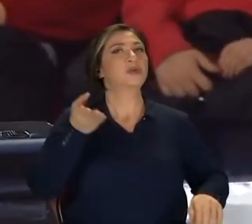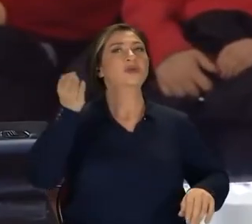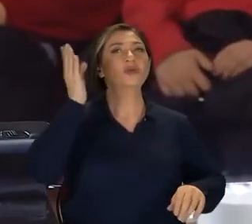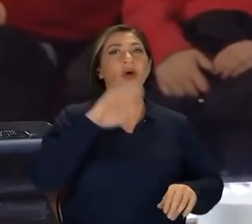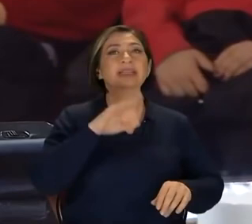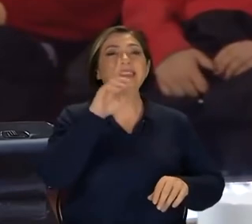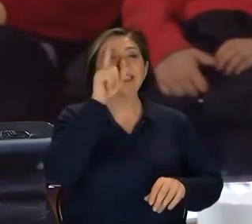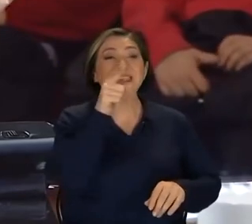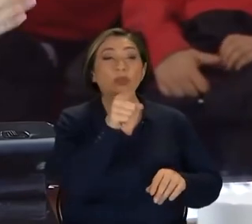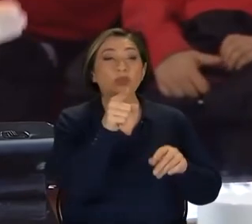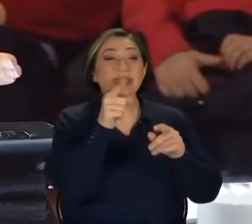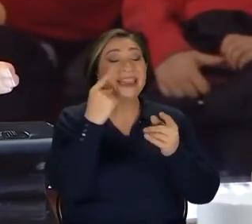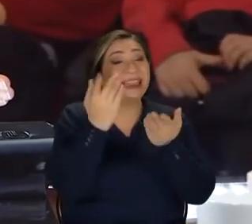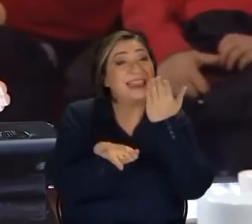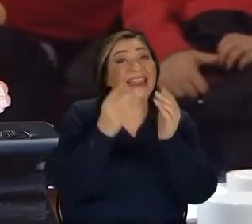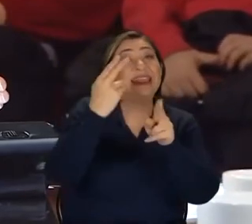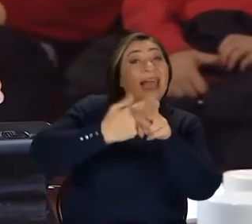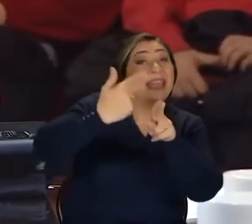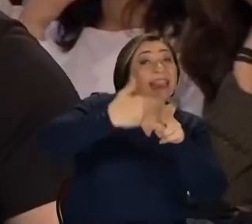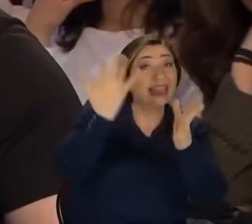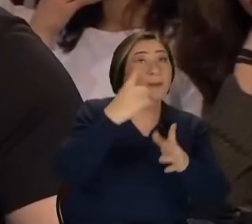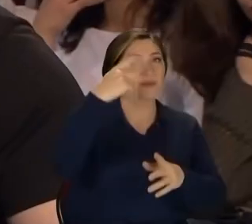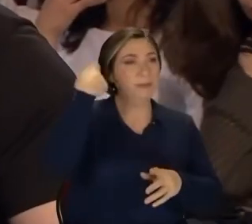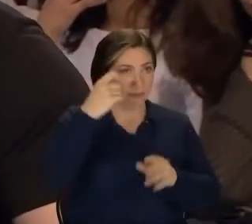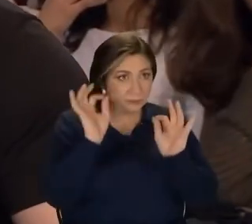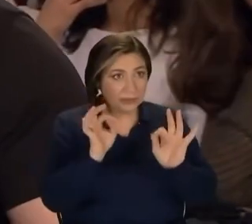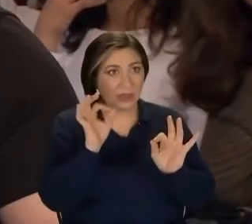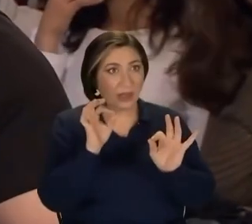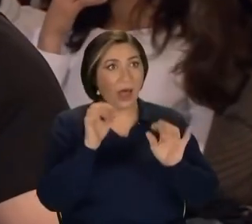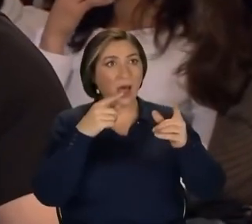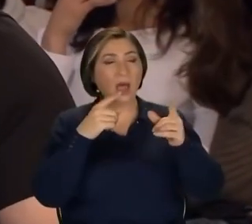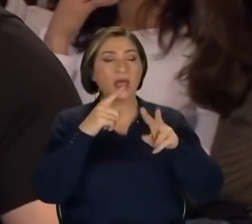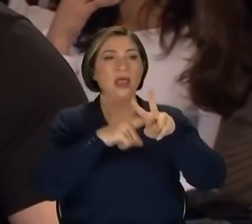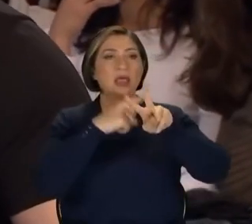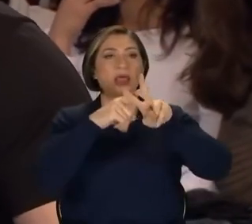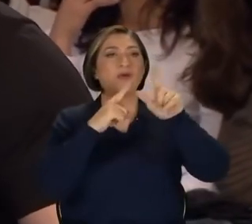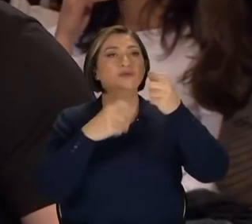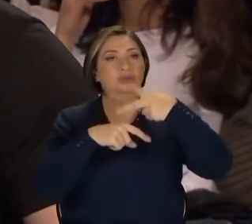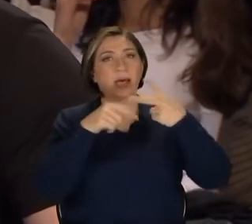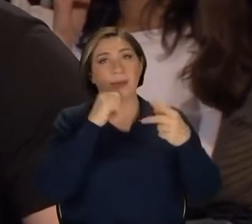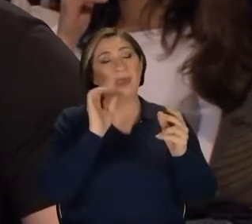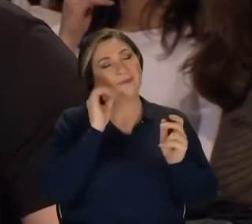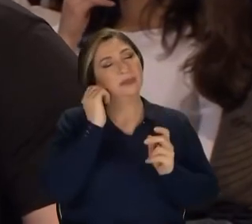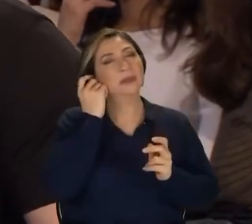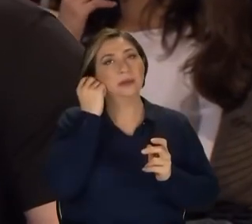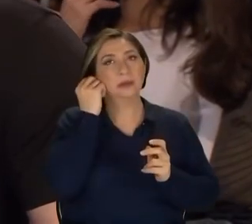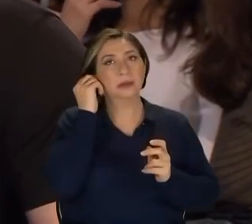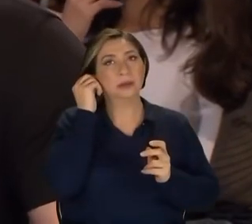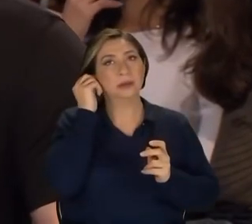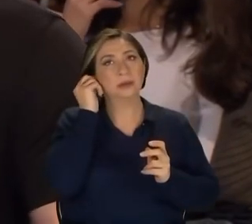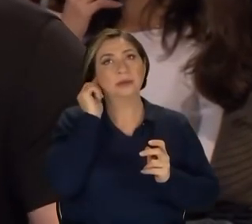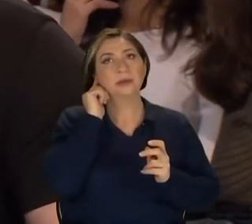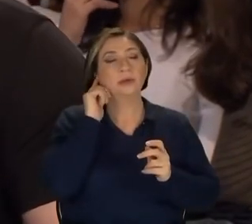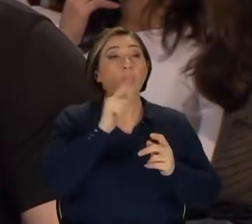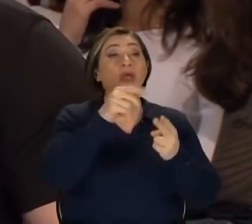sonra sadece bununla sınandığın bir film. Doğru. Doğru. Yani Yavuz abiye tabi olarak evet. Tabii. Abi